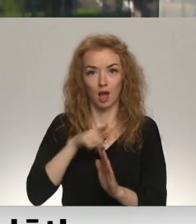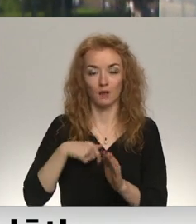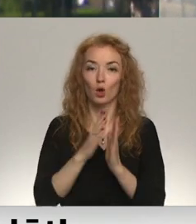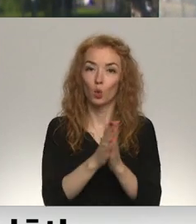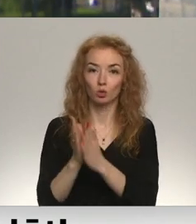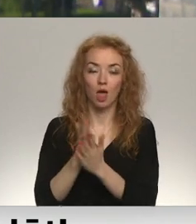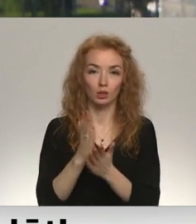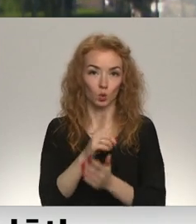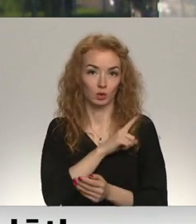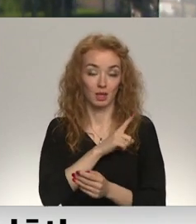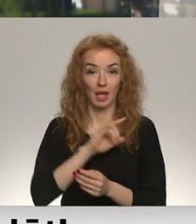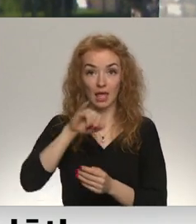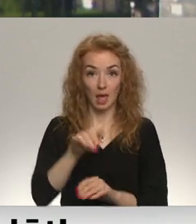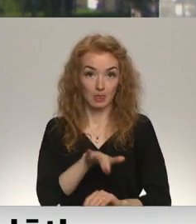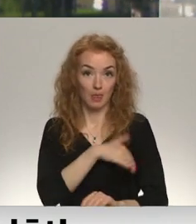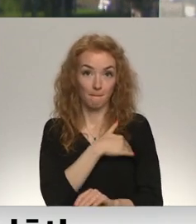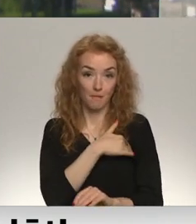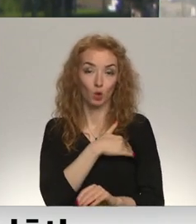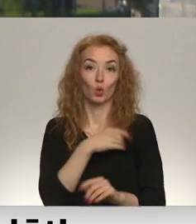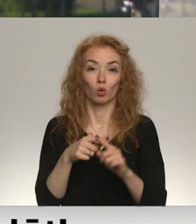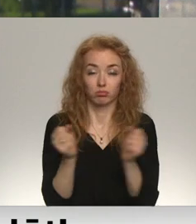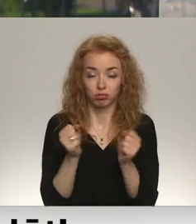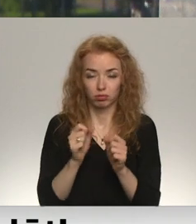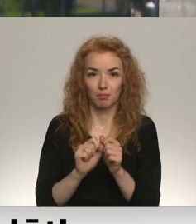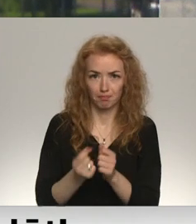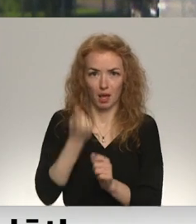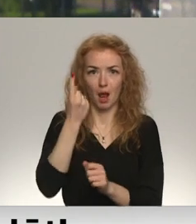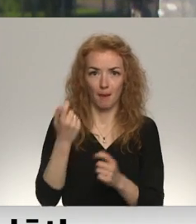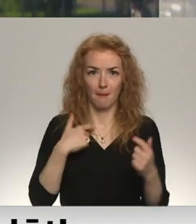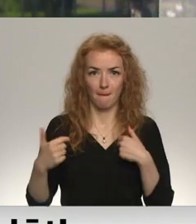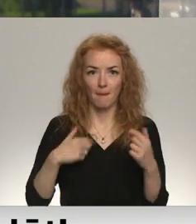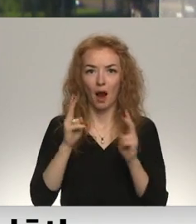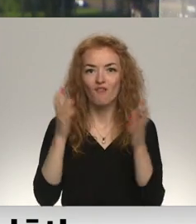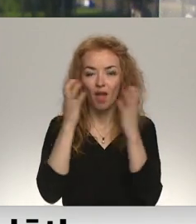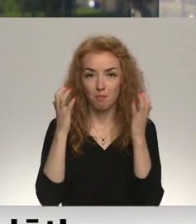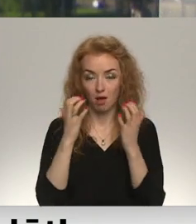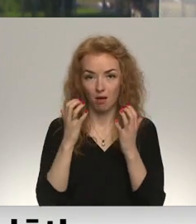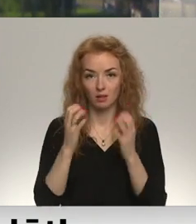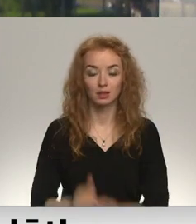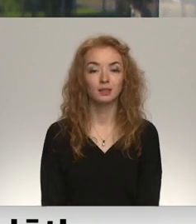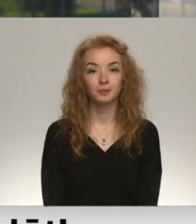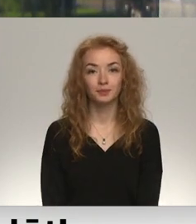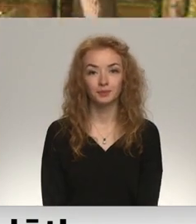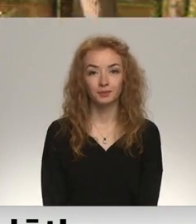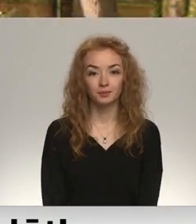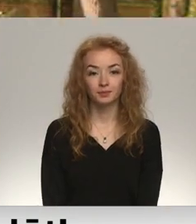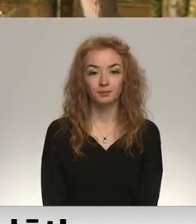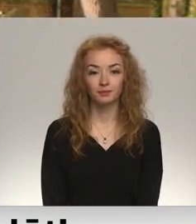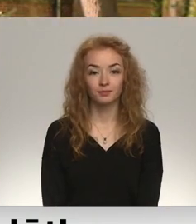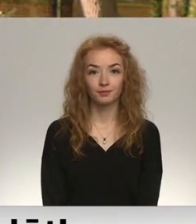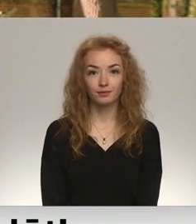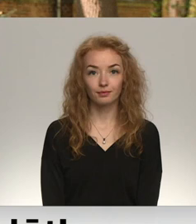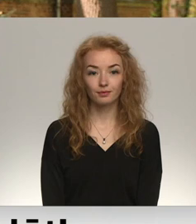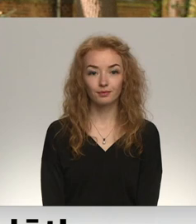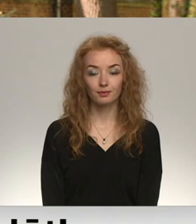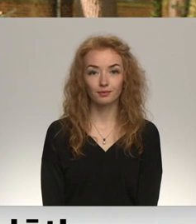būt vērīgiem, ja pēc temperatūras un drudža seko izsitumi, kas atgādina vējbakas. Stāstāja Kīnca.